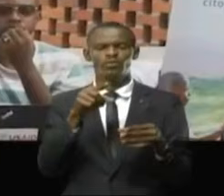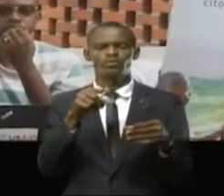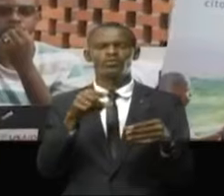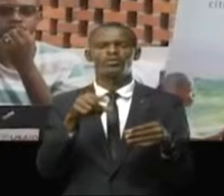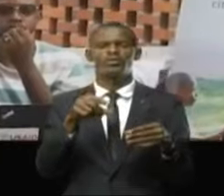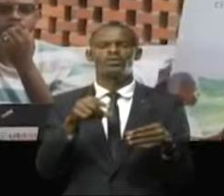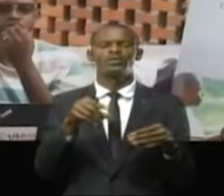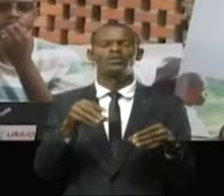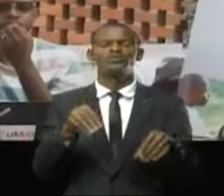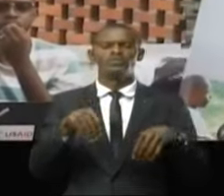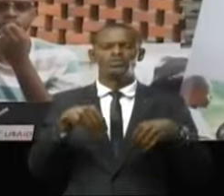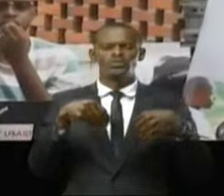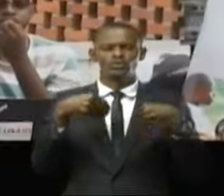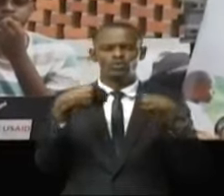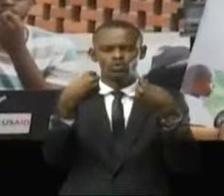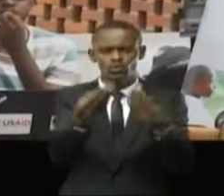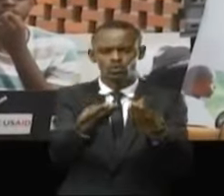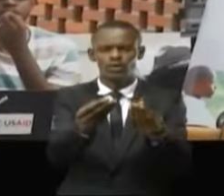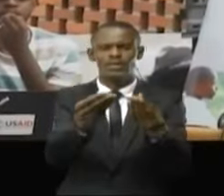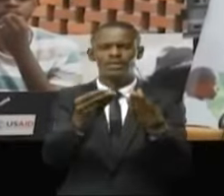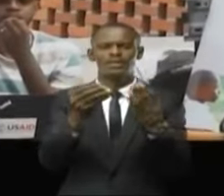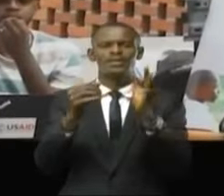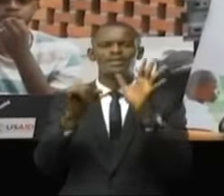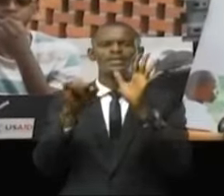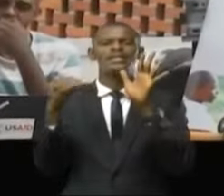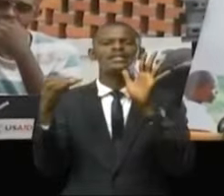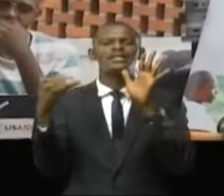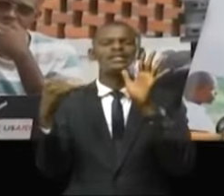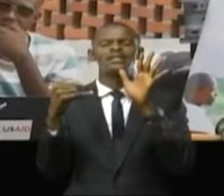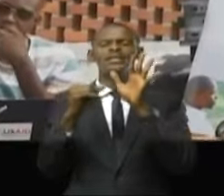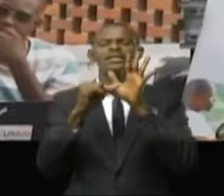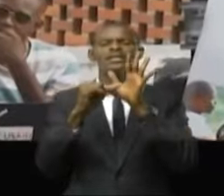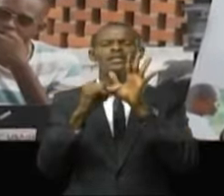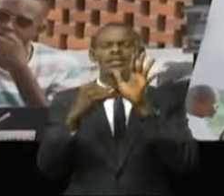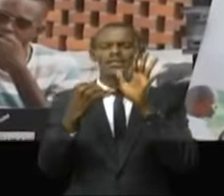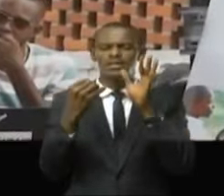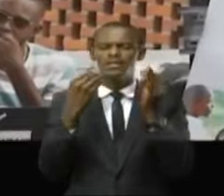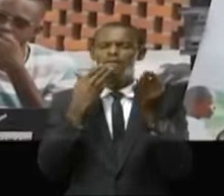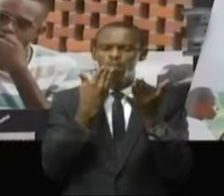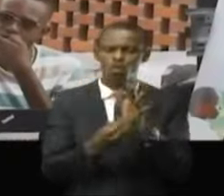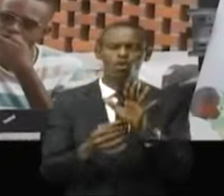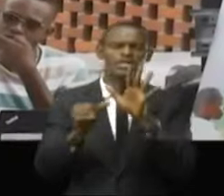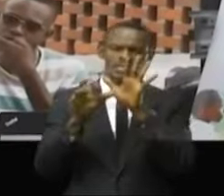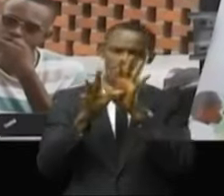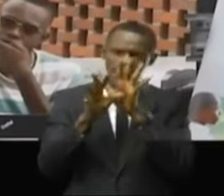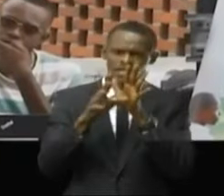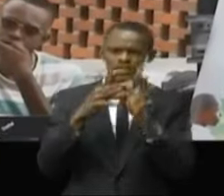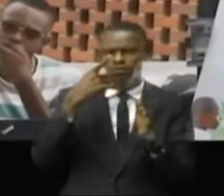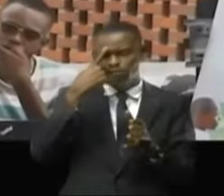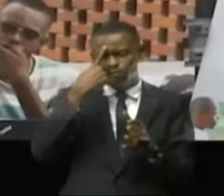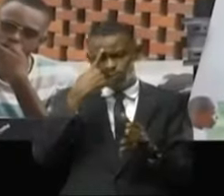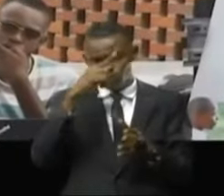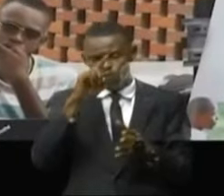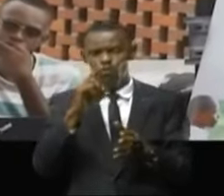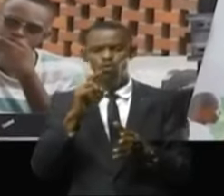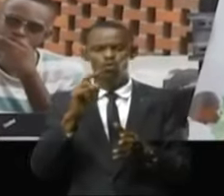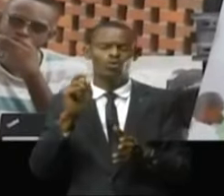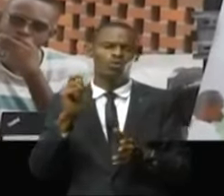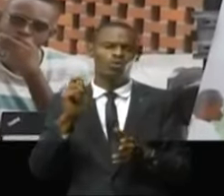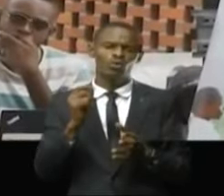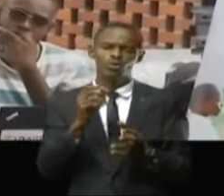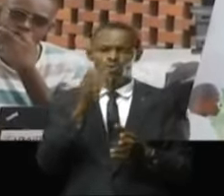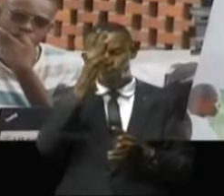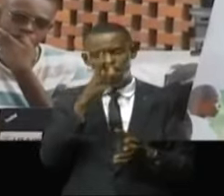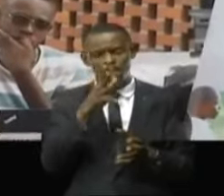des vos parents et autres confrères et proches disparus soit toujours parmi